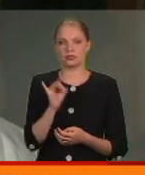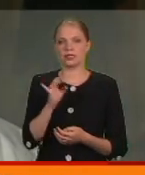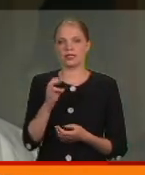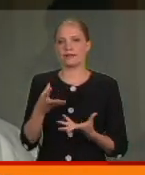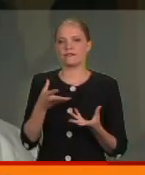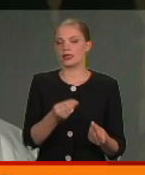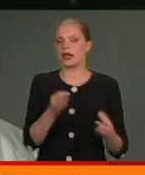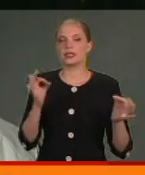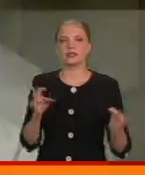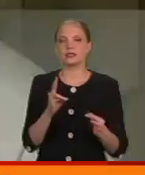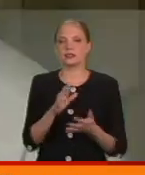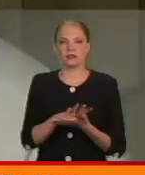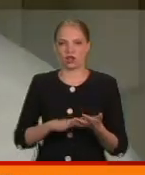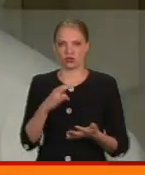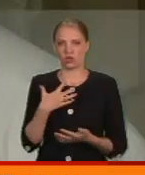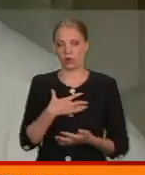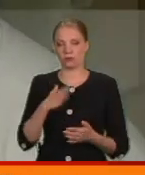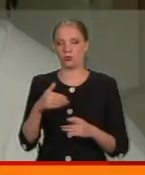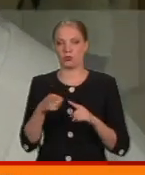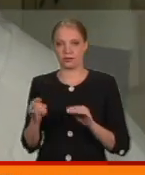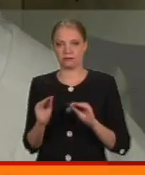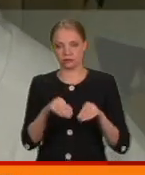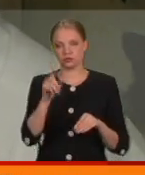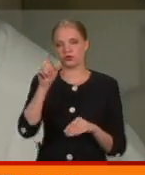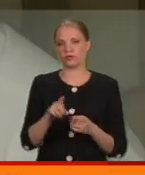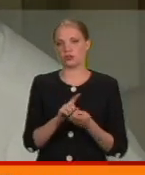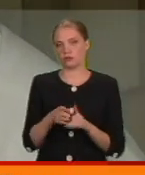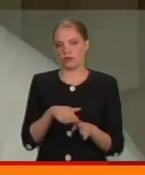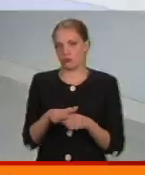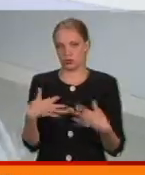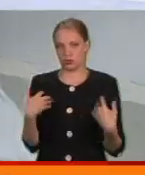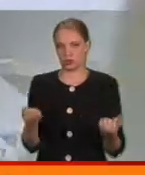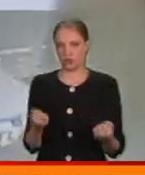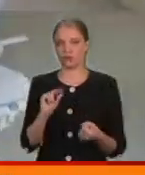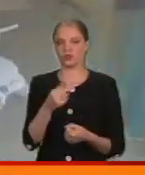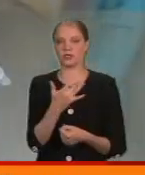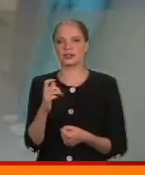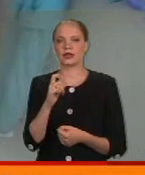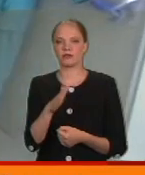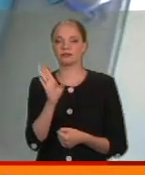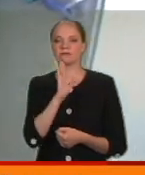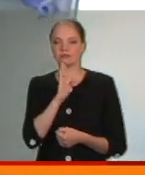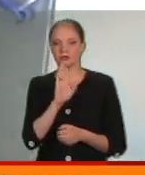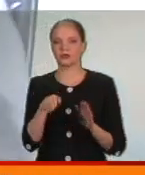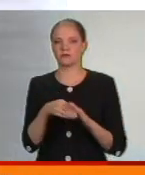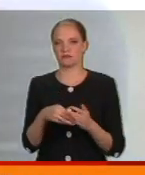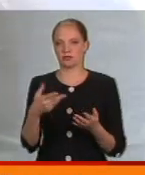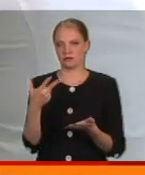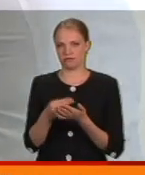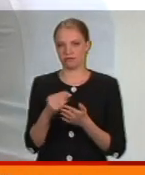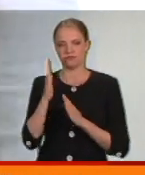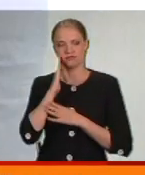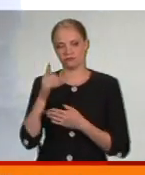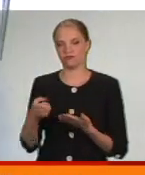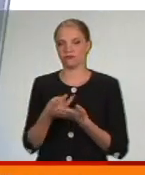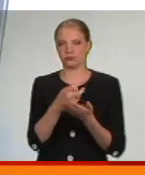і не впливає ніяк далі на організм. Після установки оклюдера чоловік становиться абсолютно здоровим. За кілька хвилин Полінку під наркозом доправляють